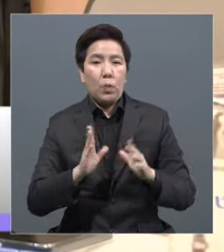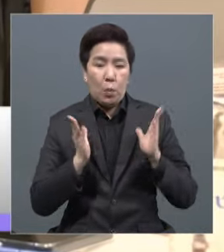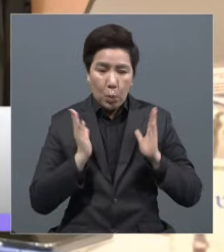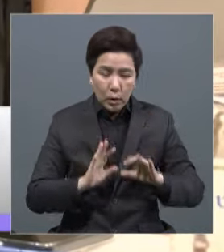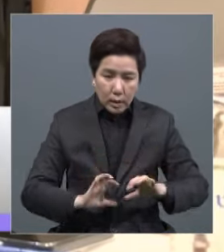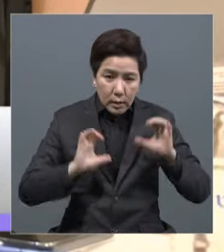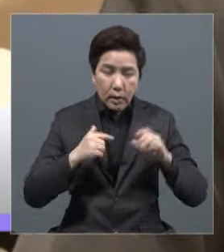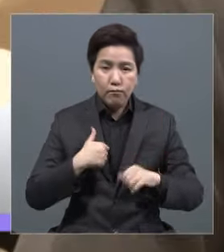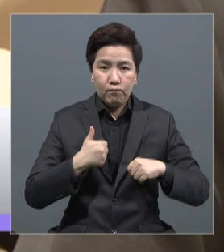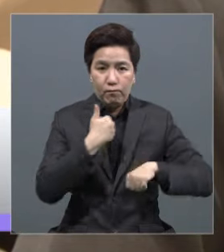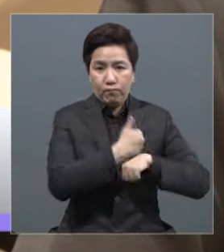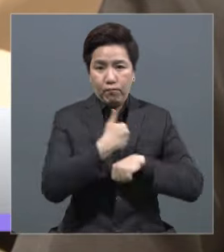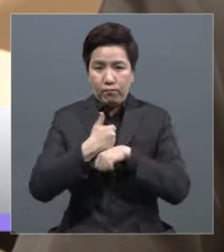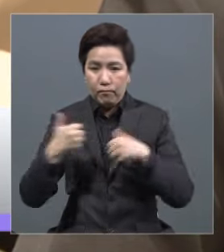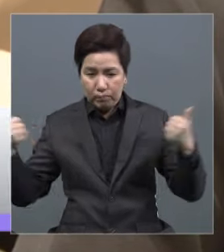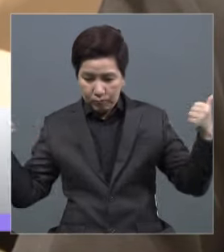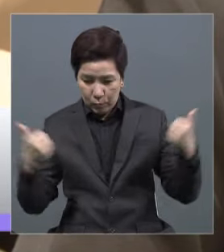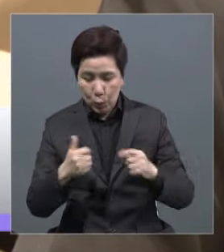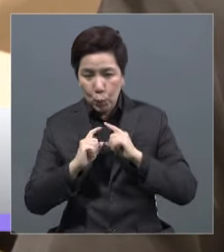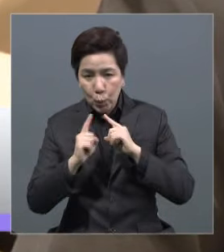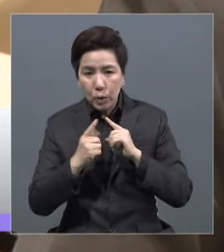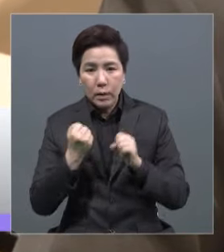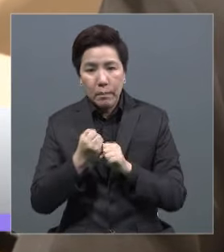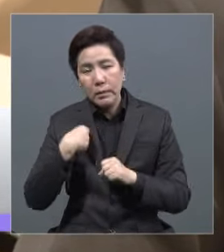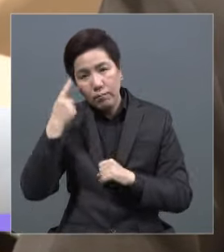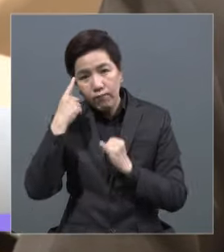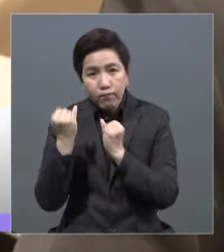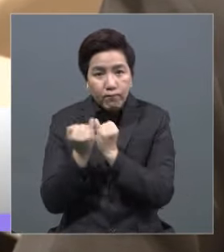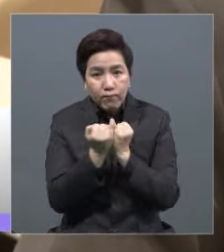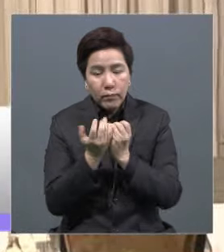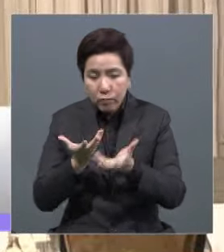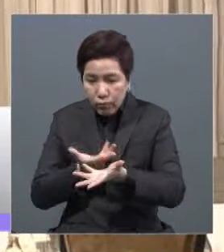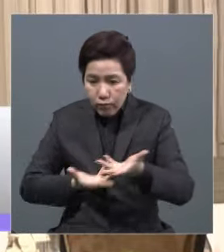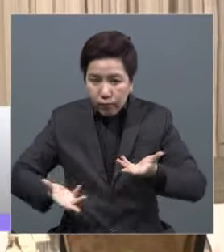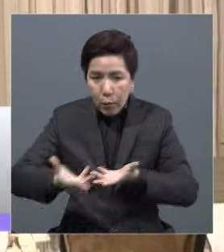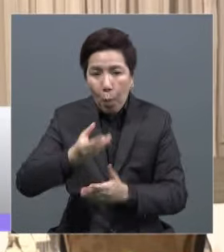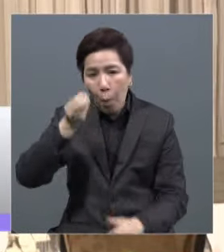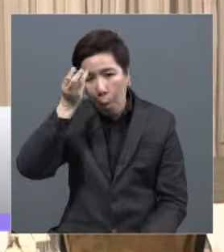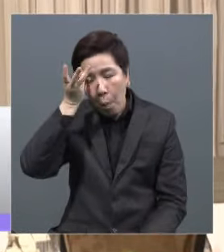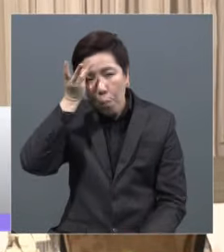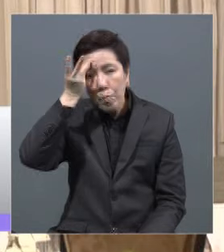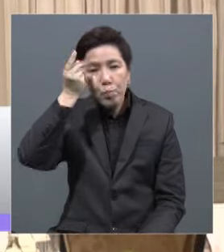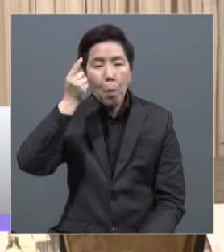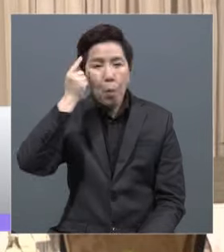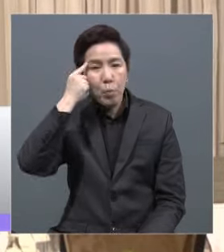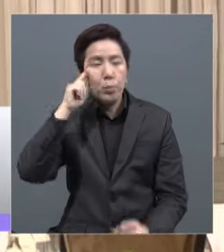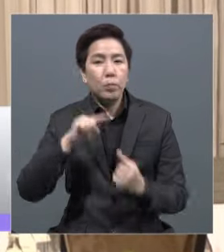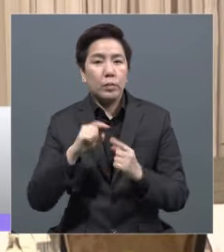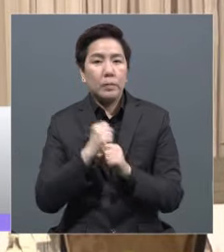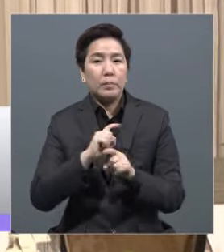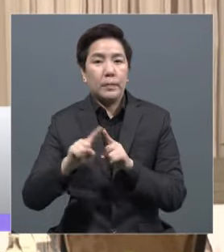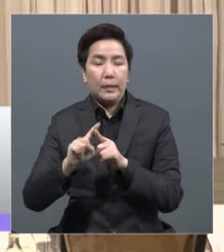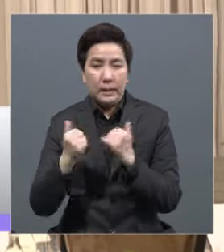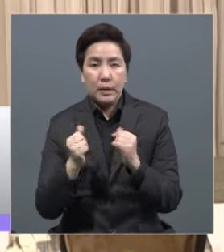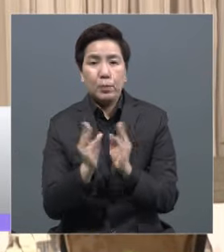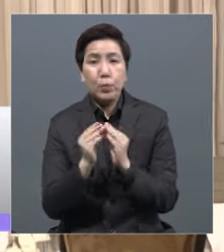ระดับสูงจากทั้ง 2ประเทศได้มีการพบปะสร้างความคุ้นเคยแลกเปลี่ยนองค์ความรู้และแนวปฏิบัติที่ดีต่อกันการประชุม